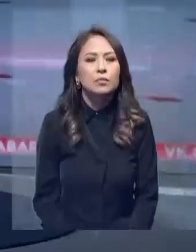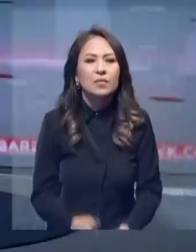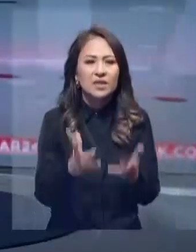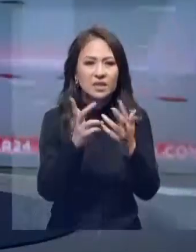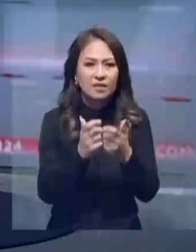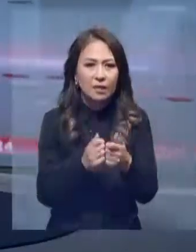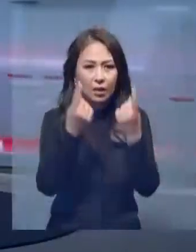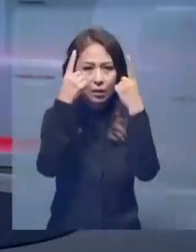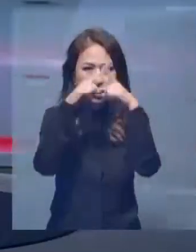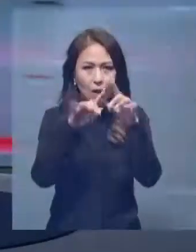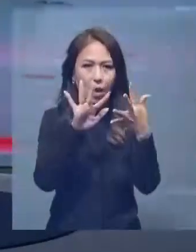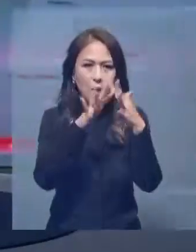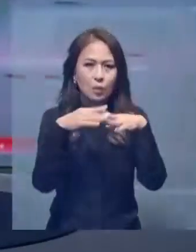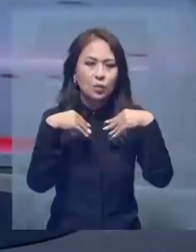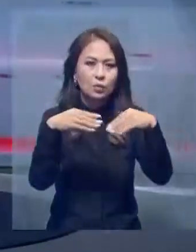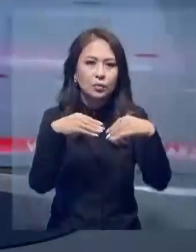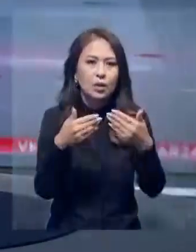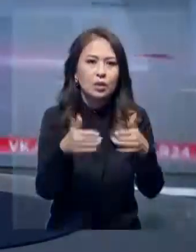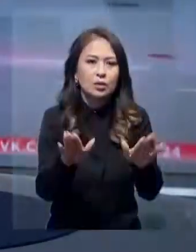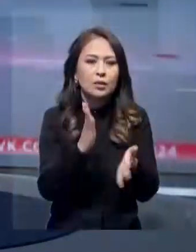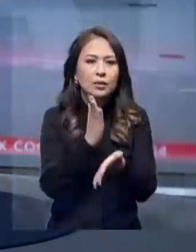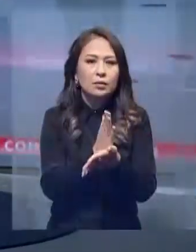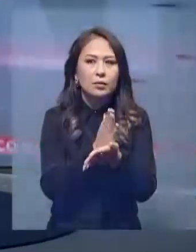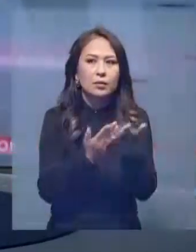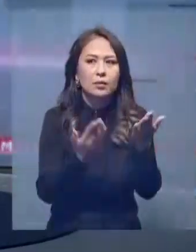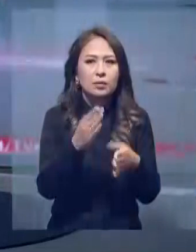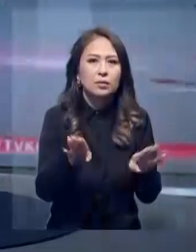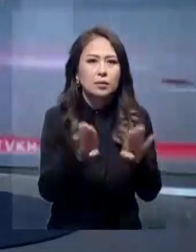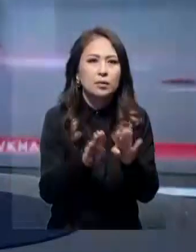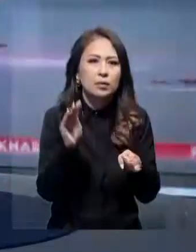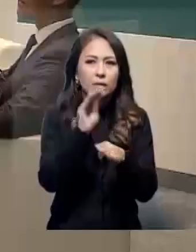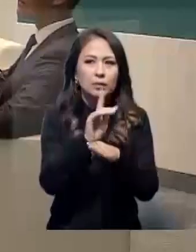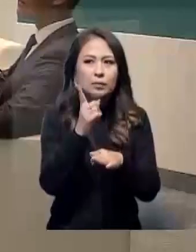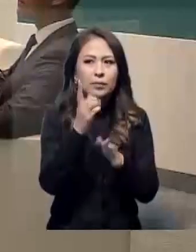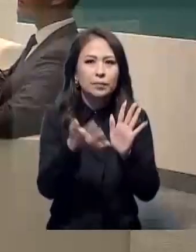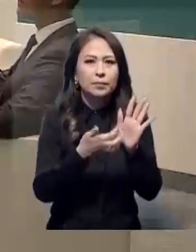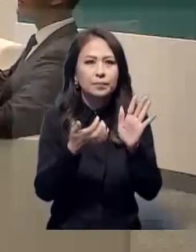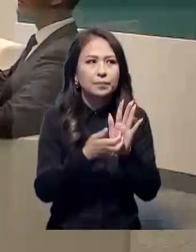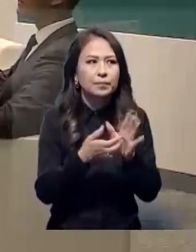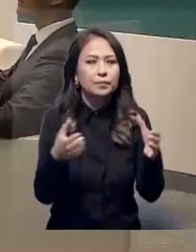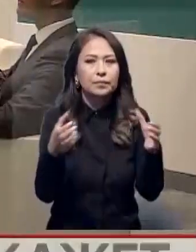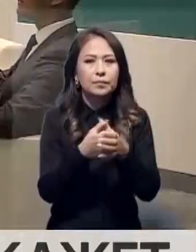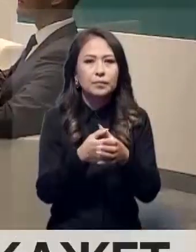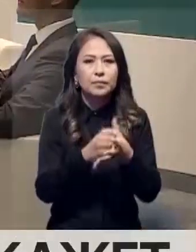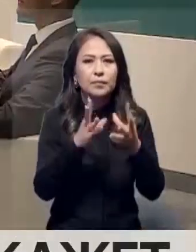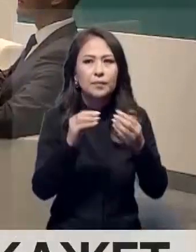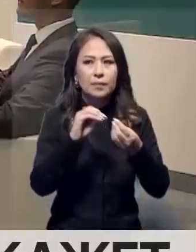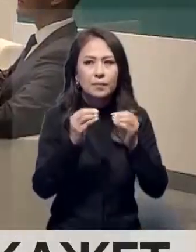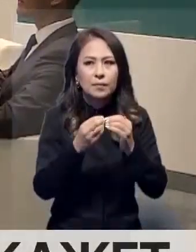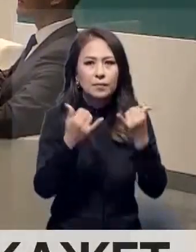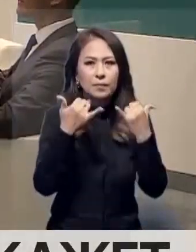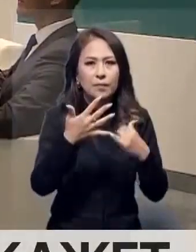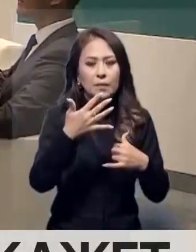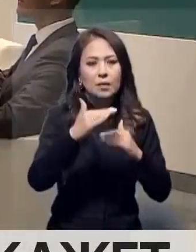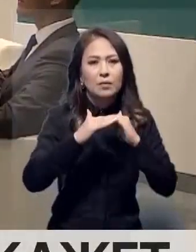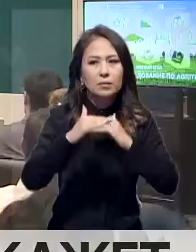Цифрлық технология ауыл шаруашылығының адымын ашады. Ендеше оны енгізуге не кедергі болып отыр? Дәл осы мәселе бүгін